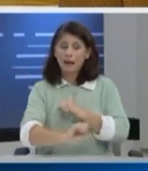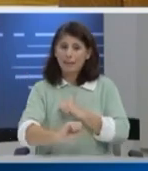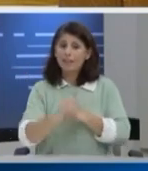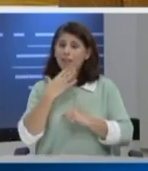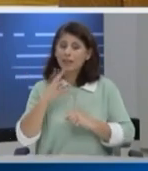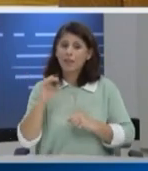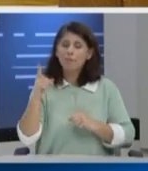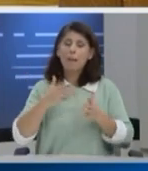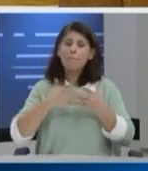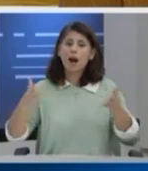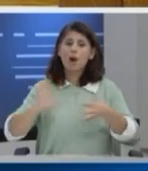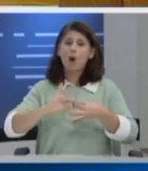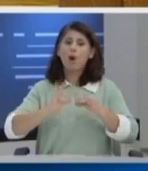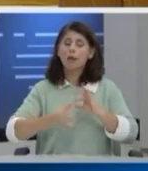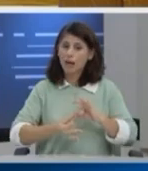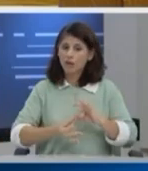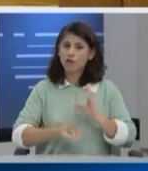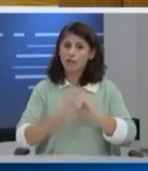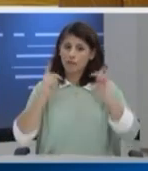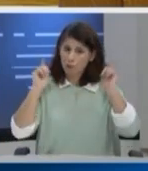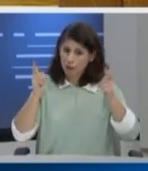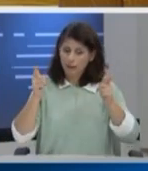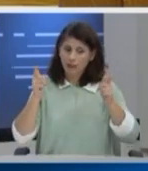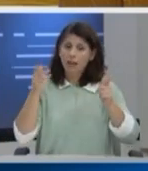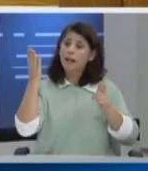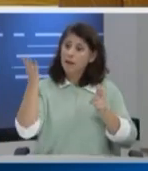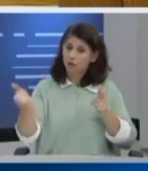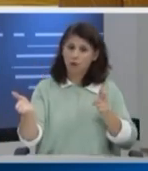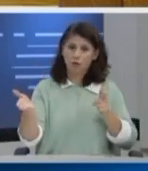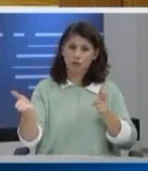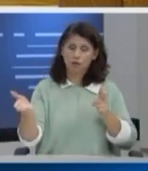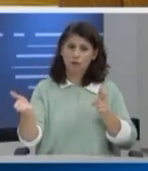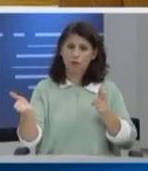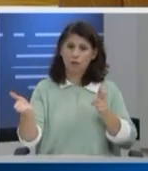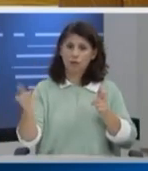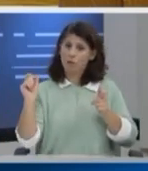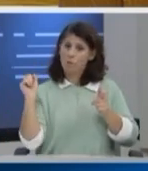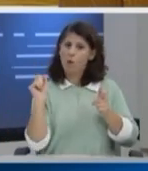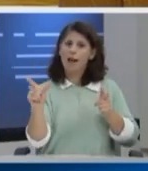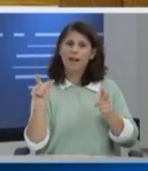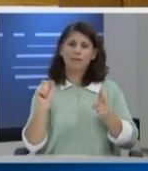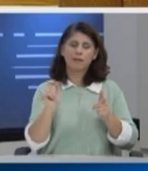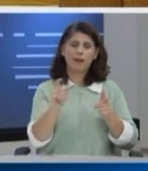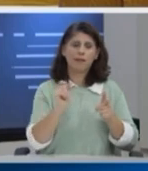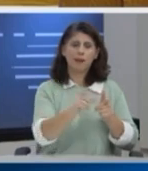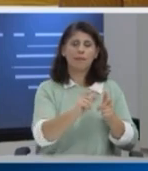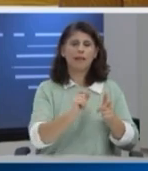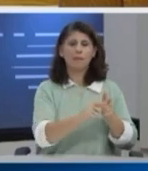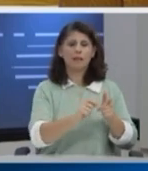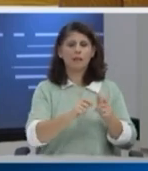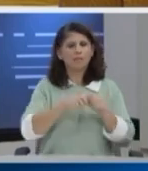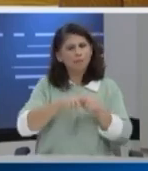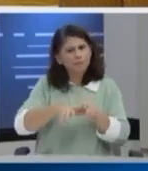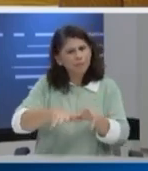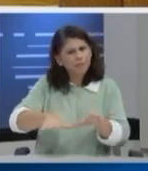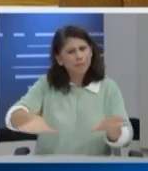γραμματέας δηλαδή μιας μεγάλης οργάνωσης της Νέας Δημοκρατίας, ήταν αυτός ο οποίος έστελνε μηνύματα